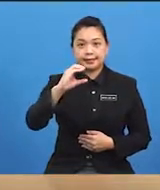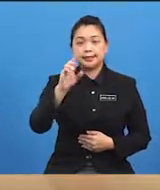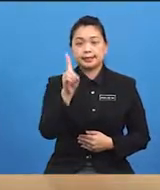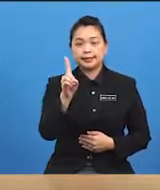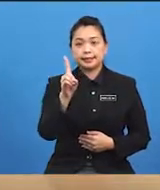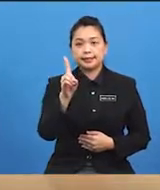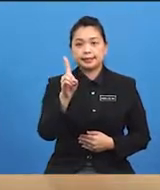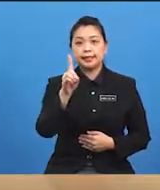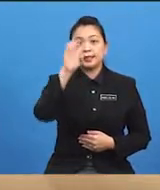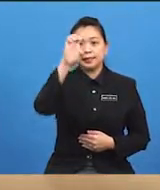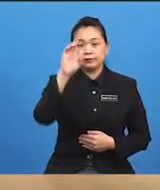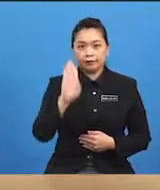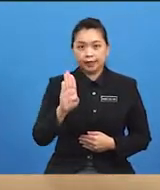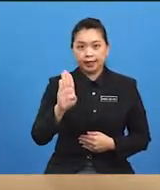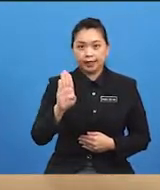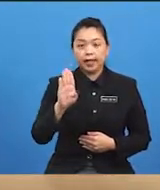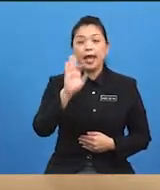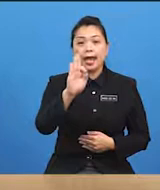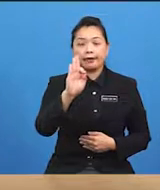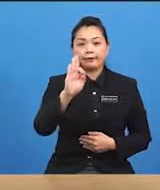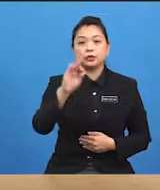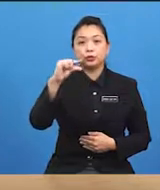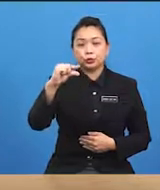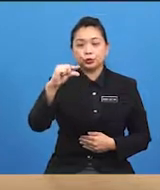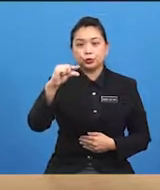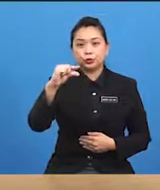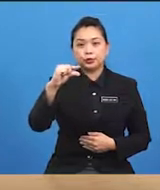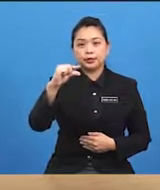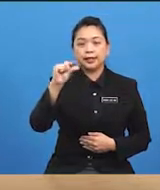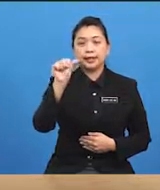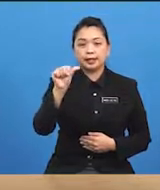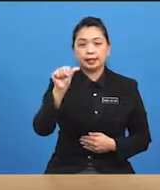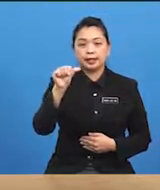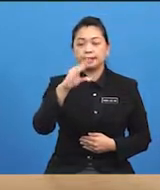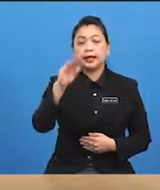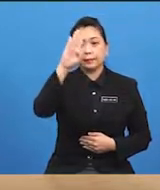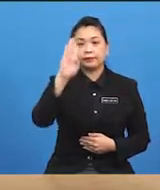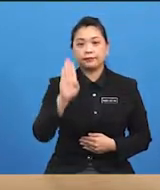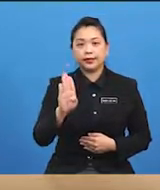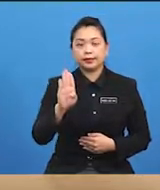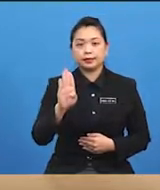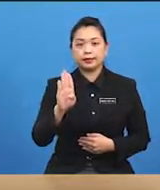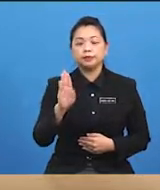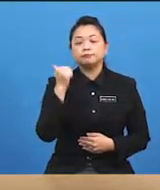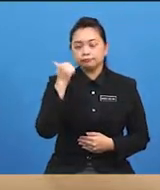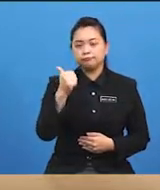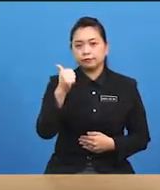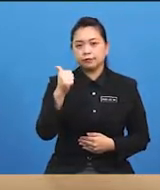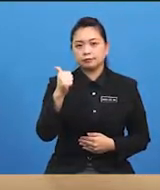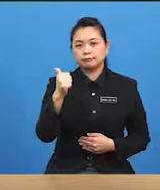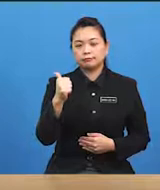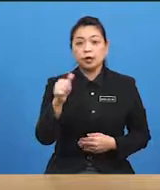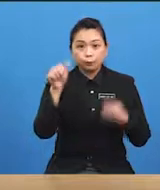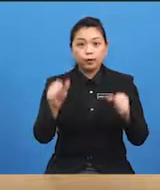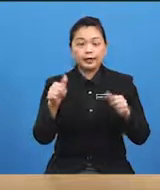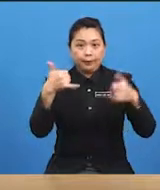D, E flat, F, G, A dan B flat. Bagus Nor. Bolehkah